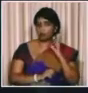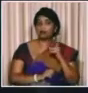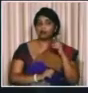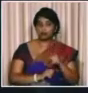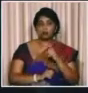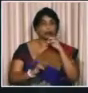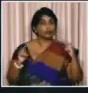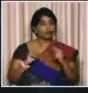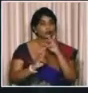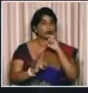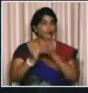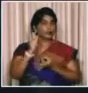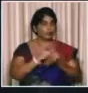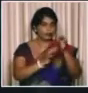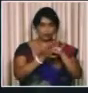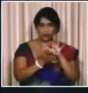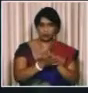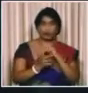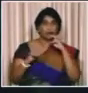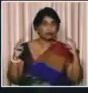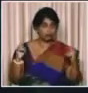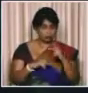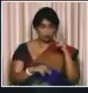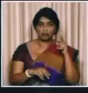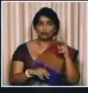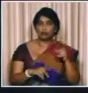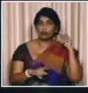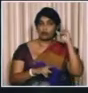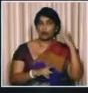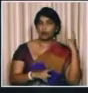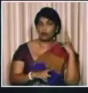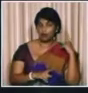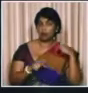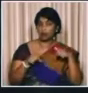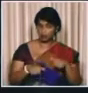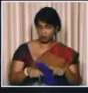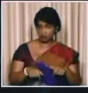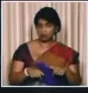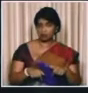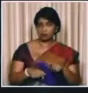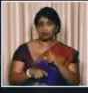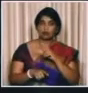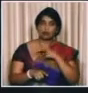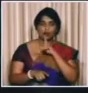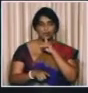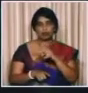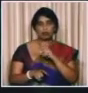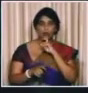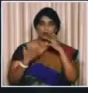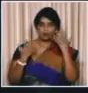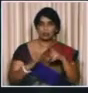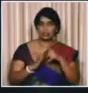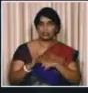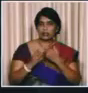සඳ ශේෂ්ඨාධිකරණ නඩුවක් දැම්මා ශේෂ්ඨාධිකරණ නඩුවේදී ගුවන් හමුදාපතිවරයා දැනට වාචික එකඟ වී තිබෙනවා නඩුව අවසන් වෙයි මම